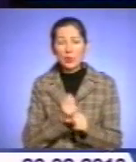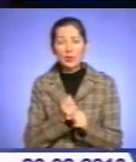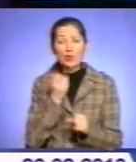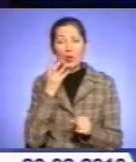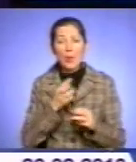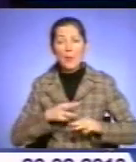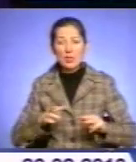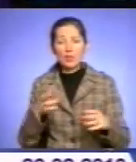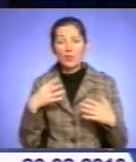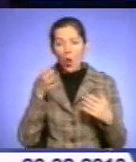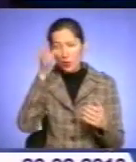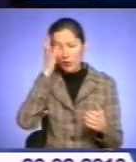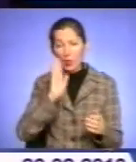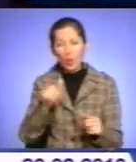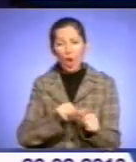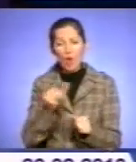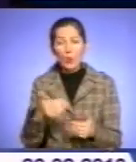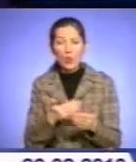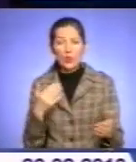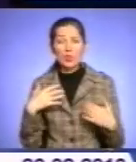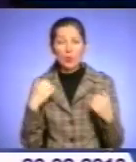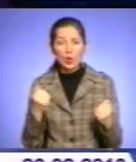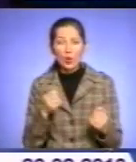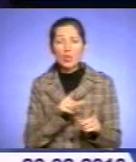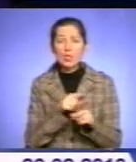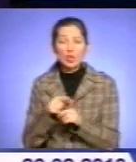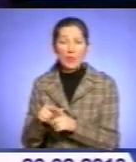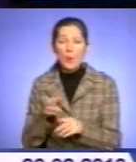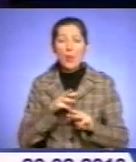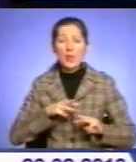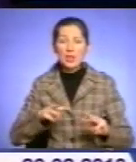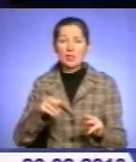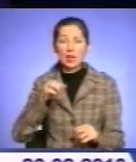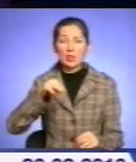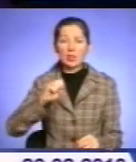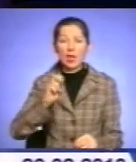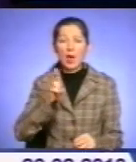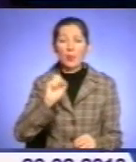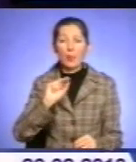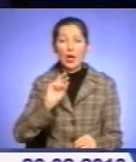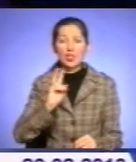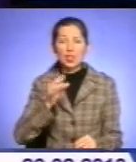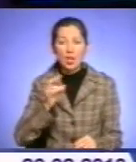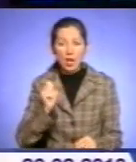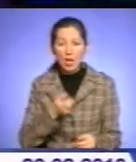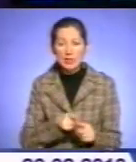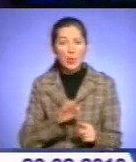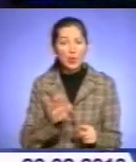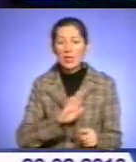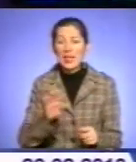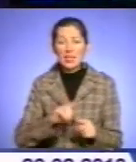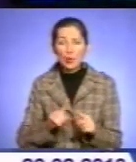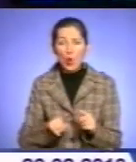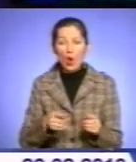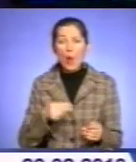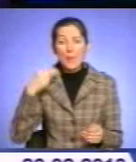від спорту. Щоправда, за словами профільного міністра Дмитра Табачника, це станеться не скоро. Каже, що навіть президентський указ